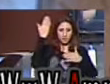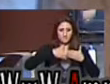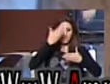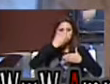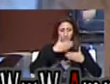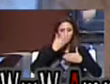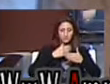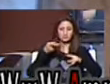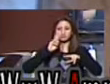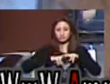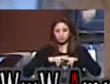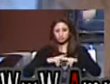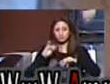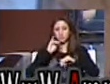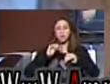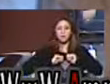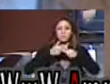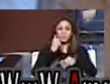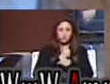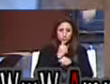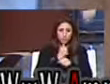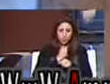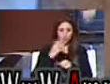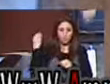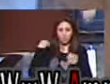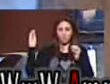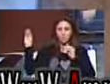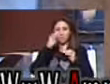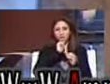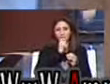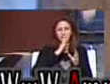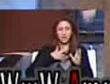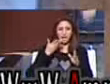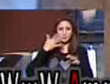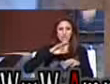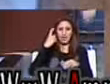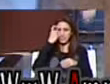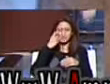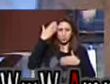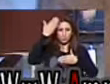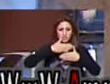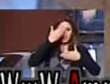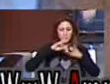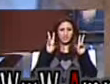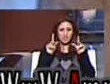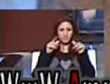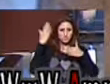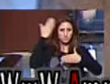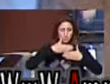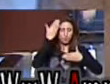عنه ملاحقة للأحداث. وفي الوقت الذي لا يختلف فيه اثنان مع حتمية وحدة الصف ولم